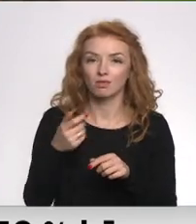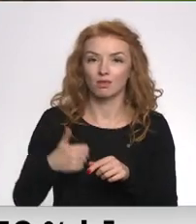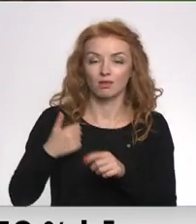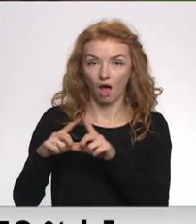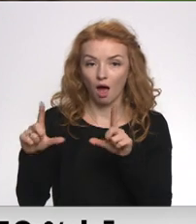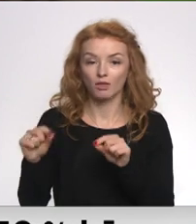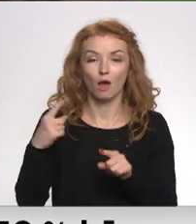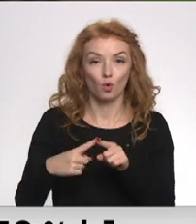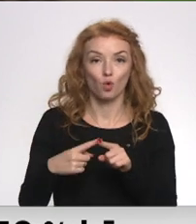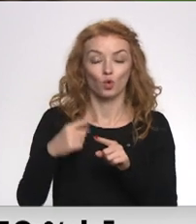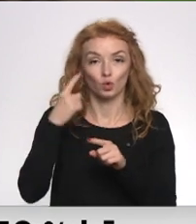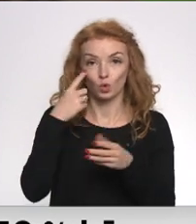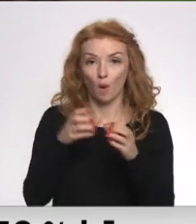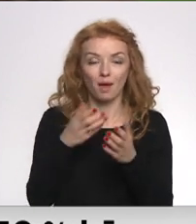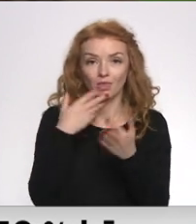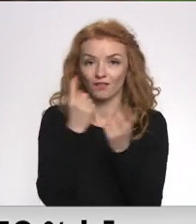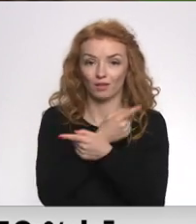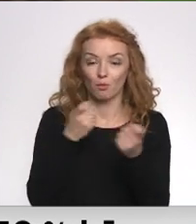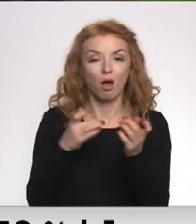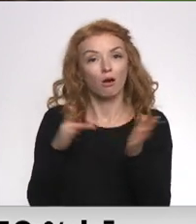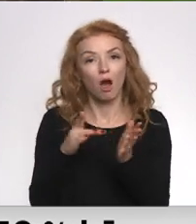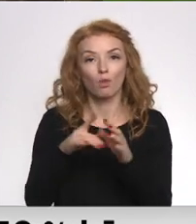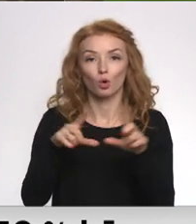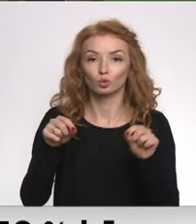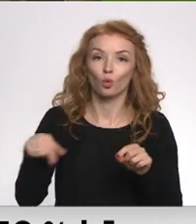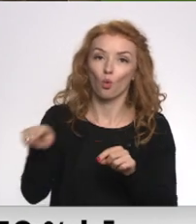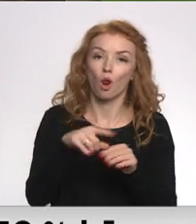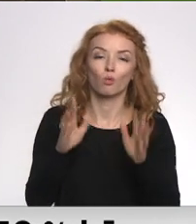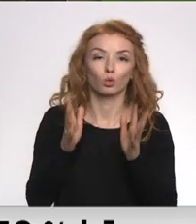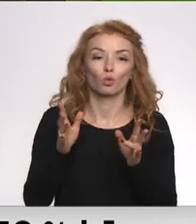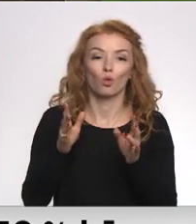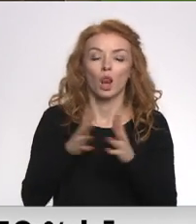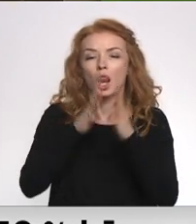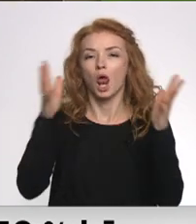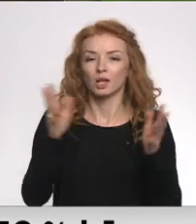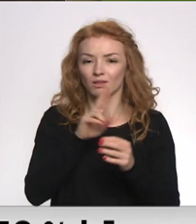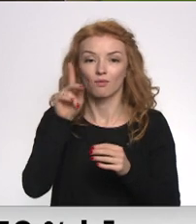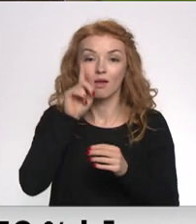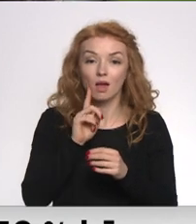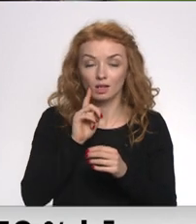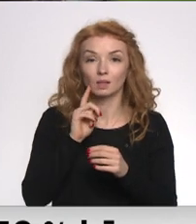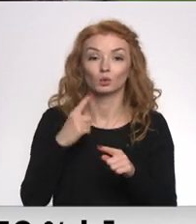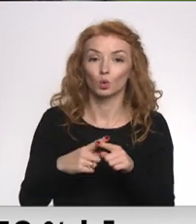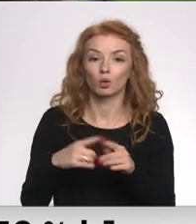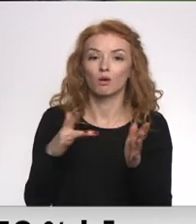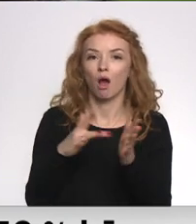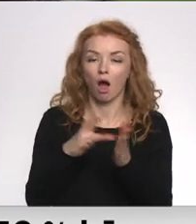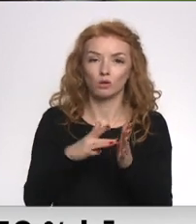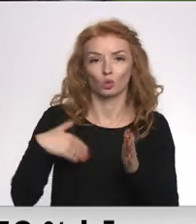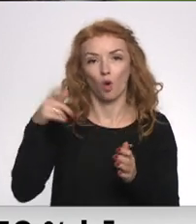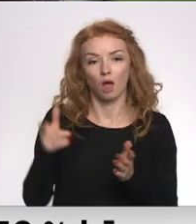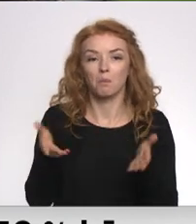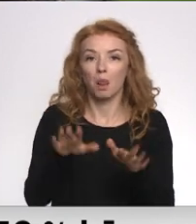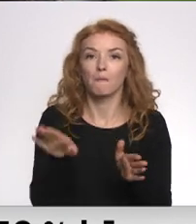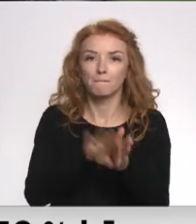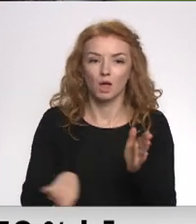domei nesot informācijas, ka šodien kādā skolā būtu bijušas ārkārtīgi lielas nērtības un kāds palicis bez